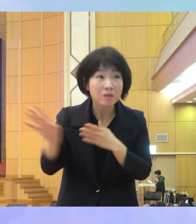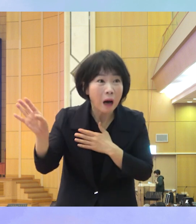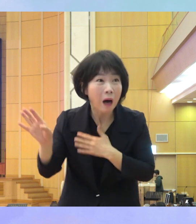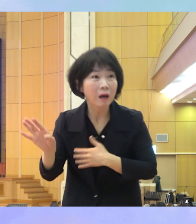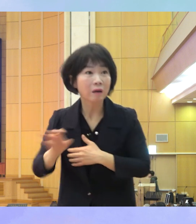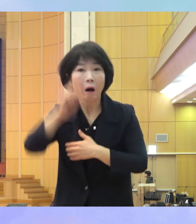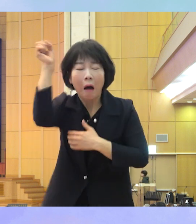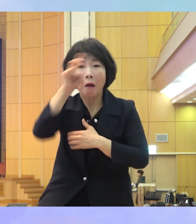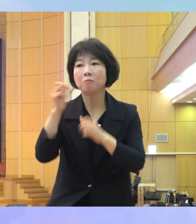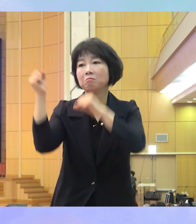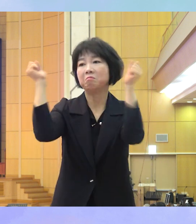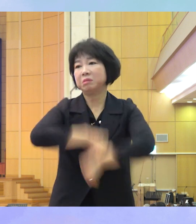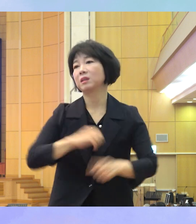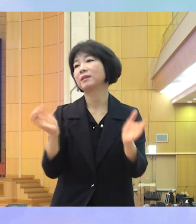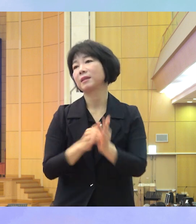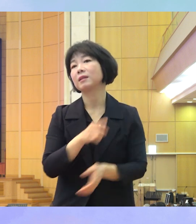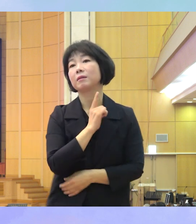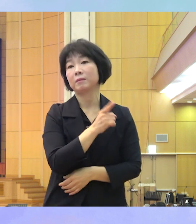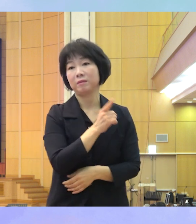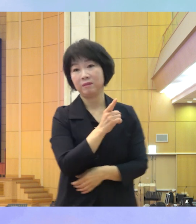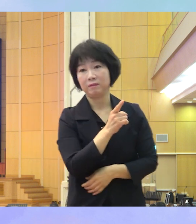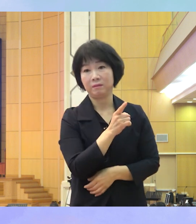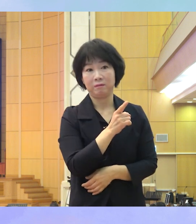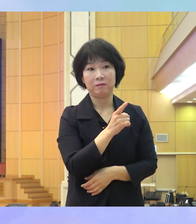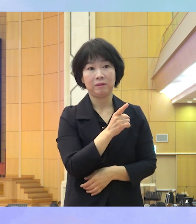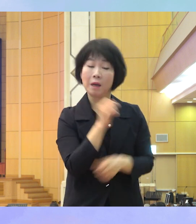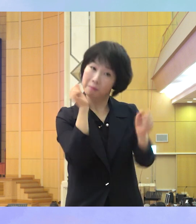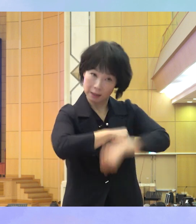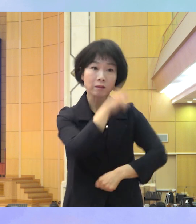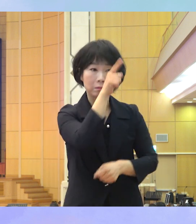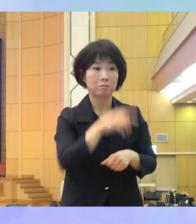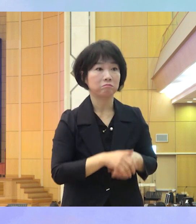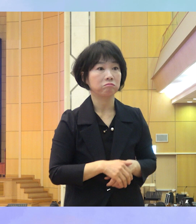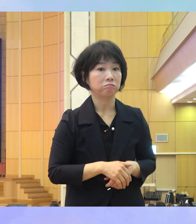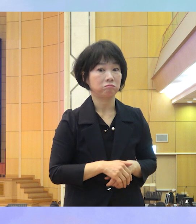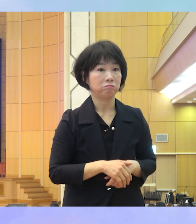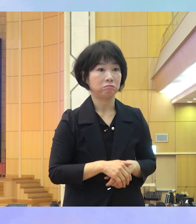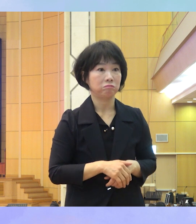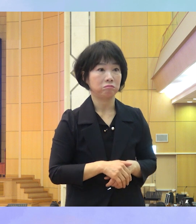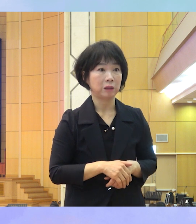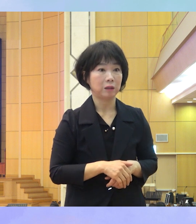이게 바로 왕입니다. 창세기 18장 볼까요? 10절에